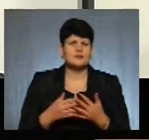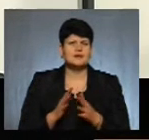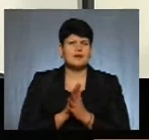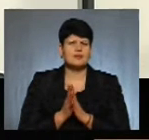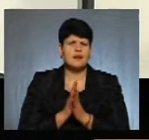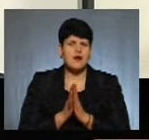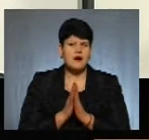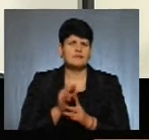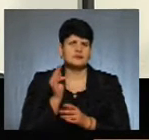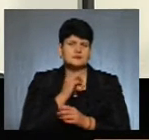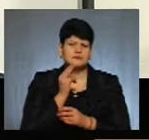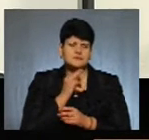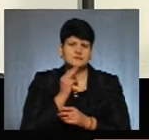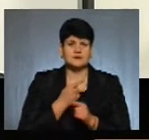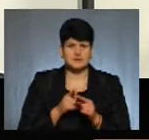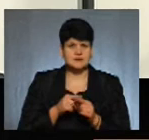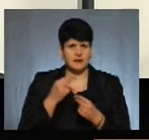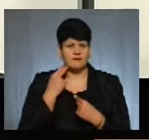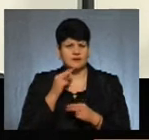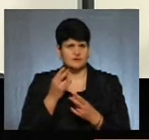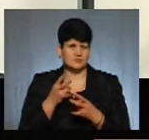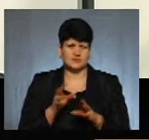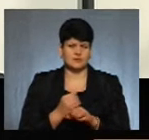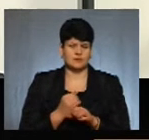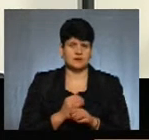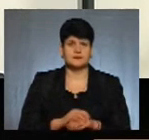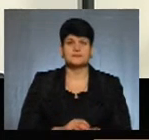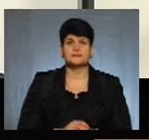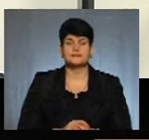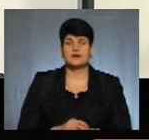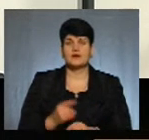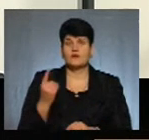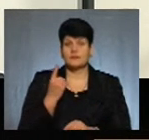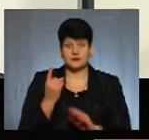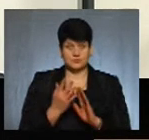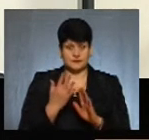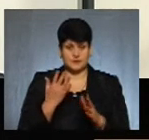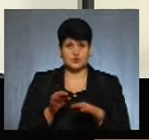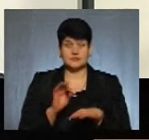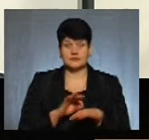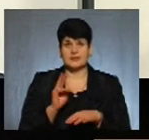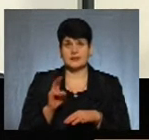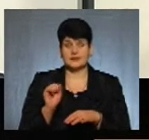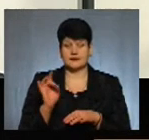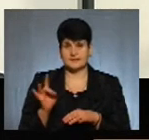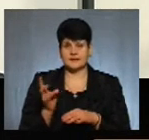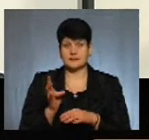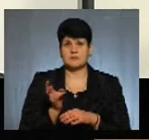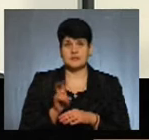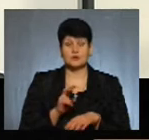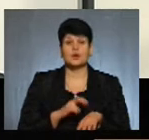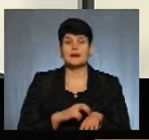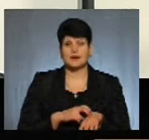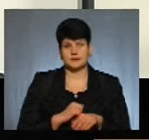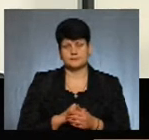різноманітних трав, трав'яними відварами? Чи це є дійсно ефективно, чи не варто такого робити? Перш за все, якщо захворіли на кір, звернутися до